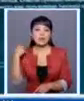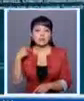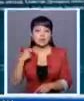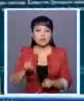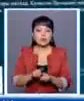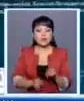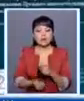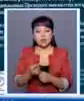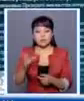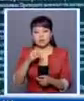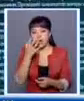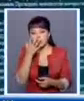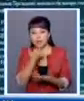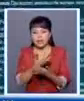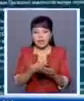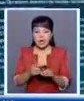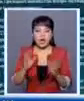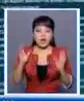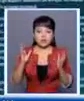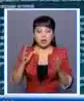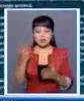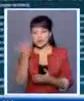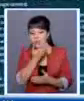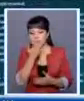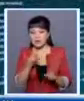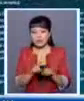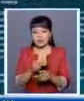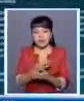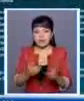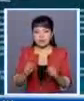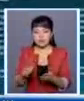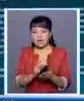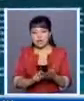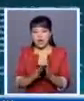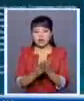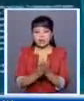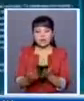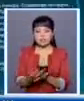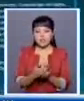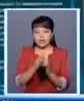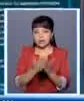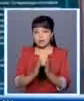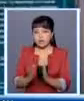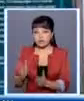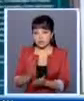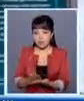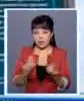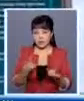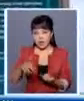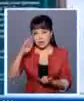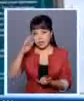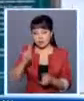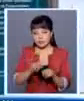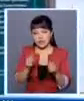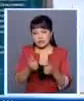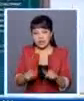қатысты ерекше фотосуреттер, аудио және бейне материалдар, мақалалар мен кітаптар жиынтығы орналастырылған. Бұл парақшадан елбасының бейне